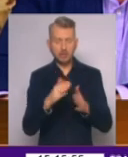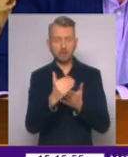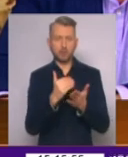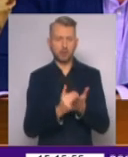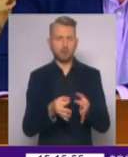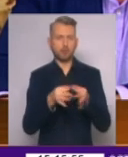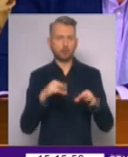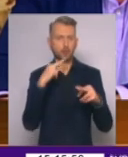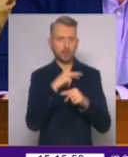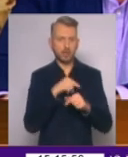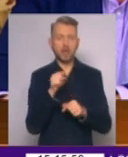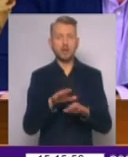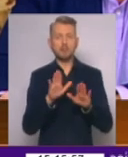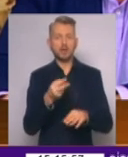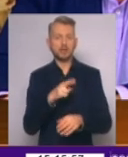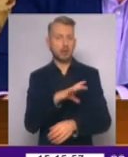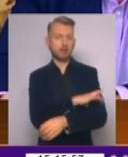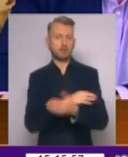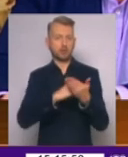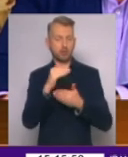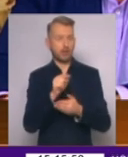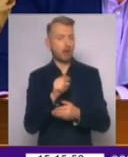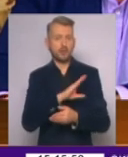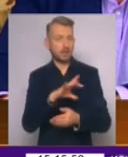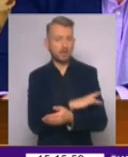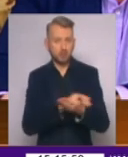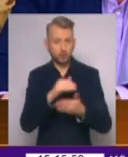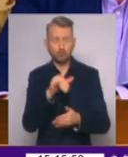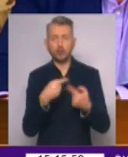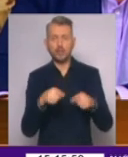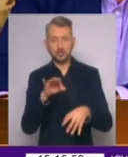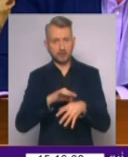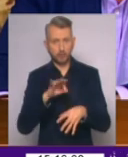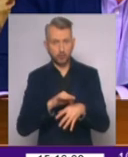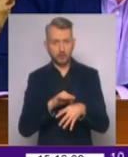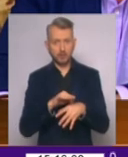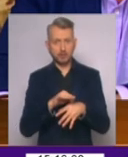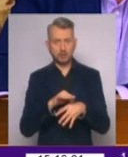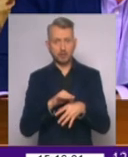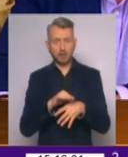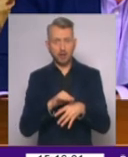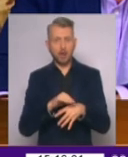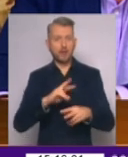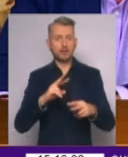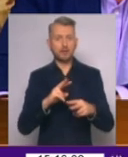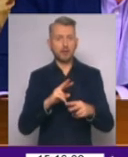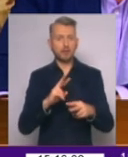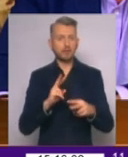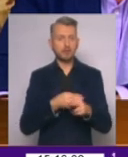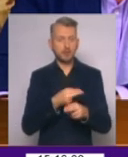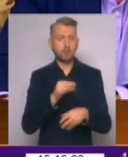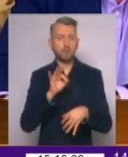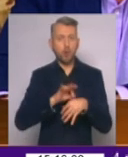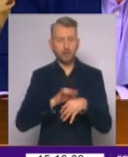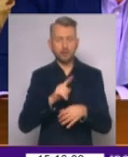там тільки для гіпертоніків. Він не гіпертонік, в нього інше захворювання. Грип та знеболювальне за власні кошти. Зараз у